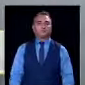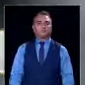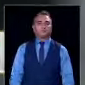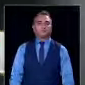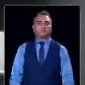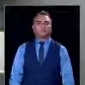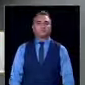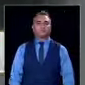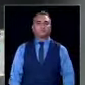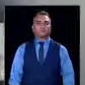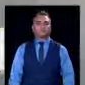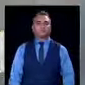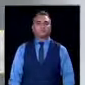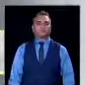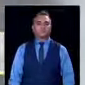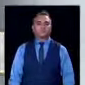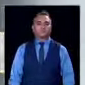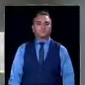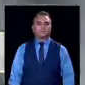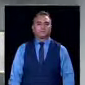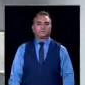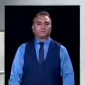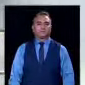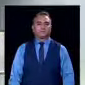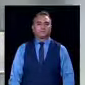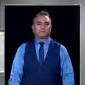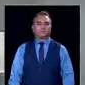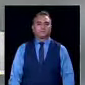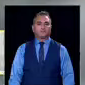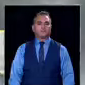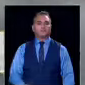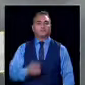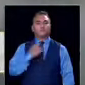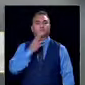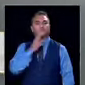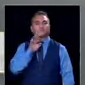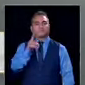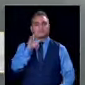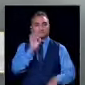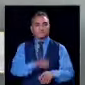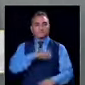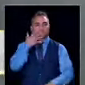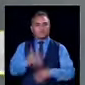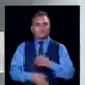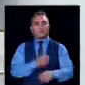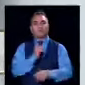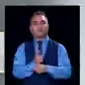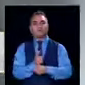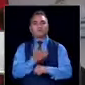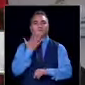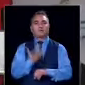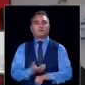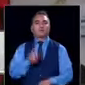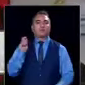siyah diye elinde bu ve vurmaya çalışıyor. Nilay Çaybaşı o anları cep telefonuyla kayıt altına